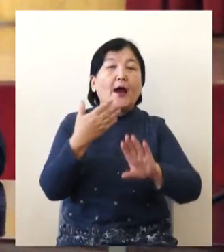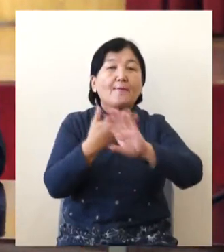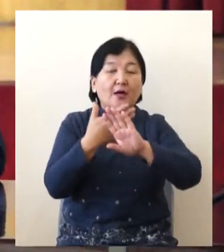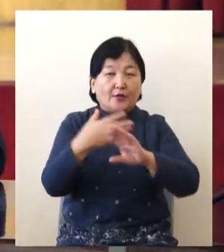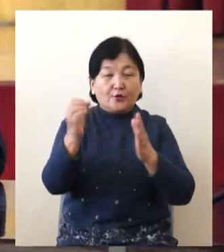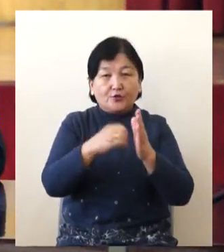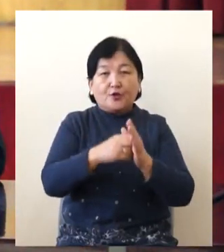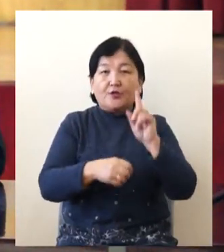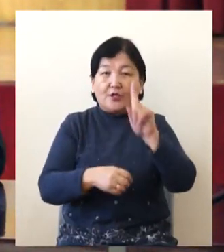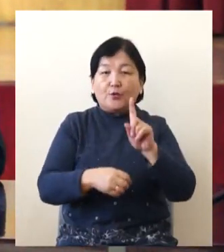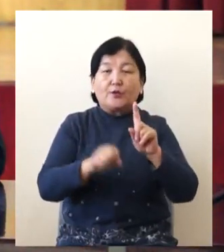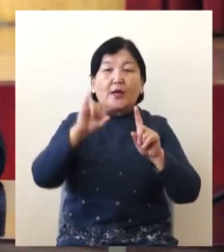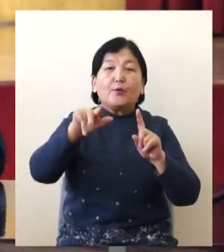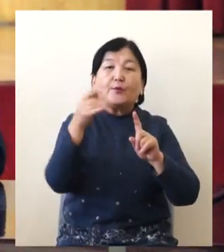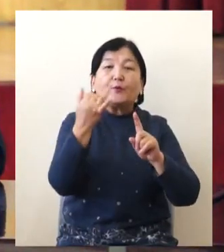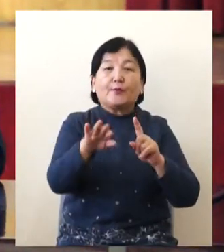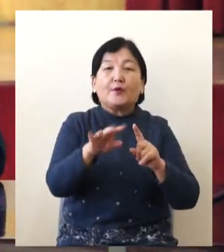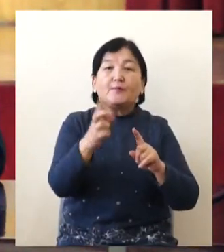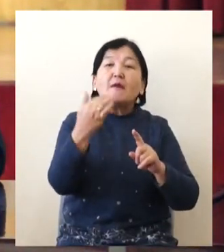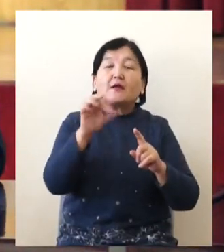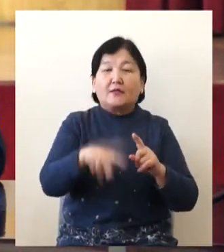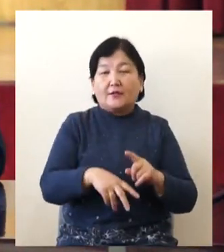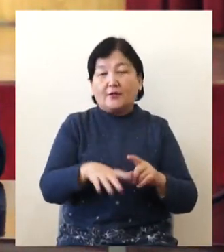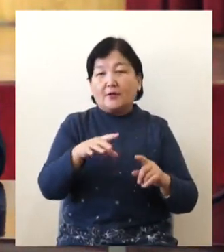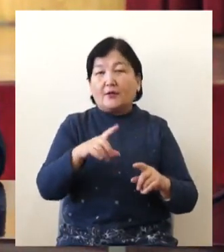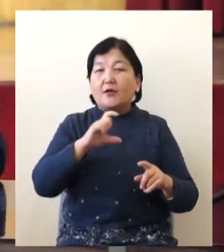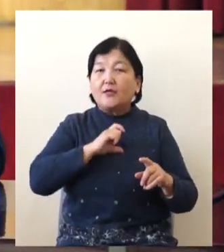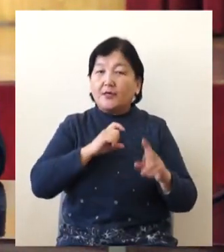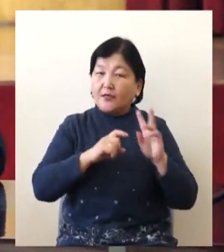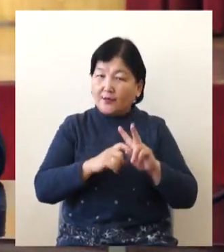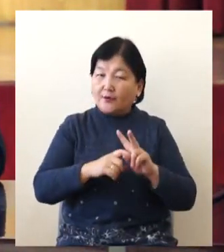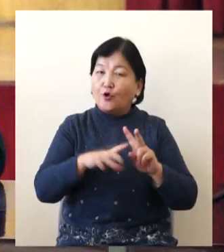Аюулгүй байдал, эрх, өмч.